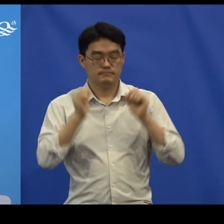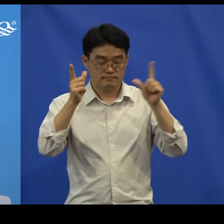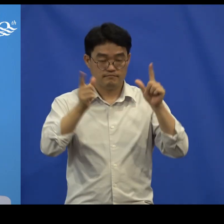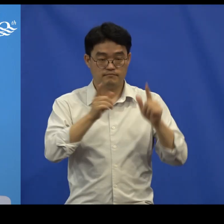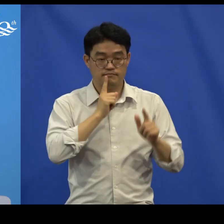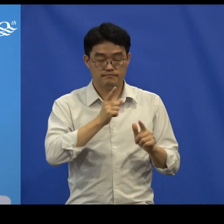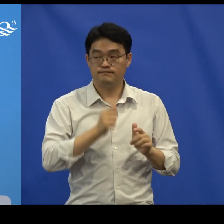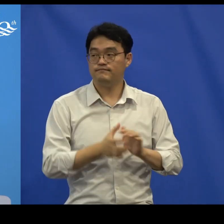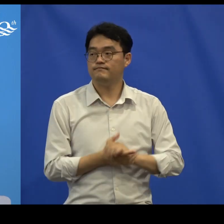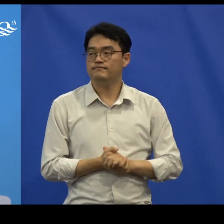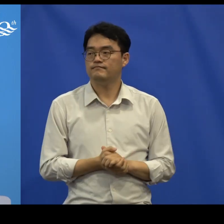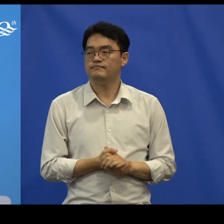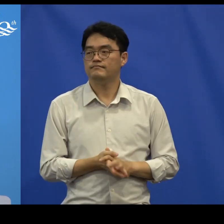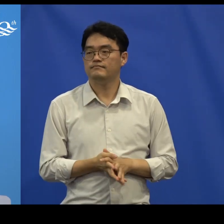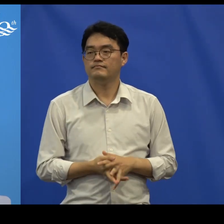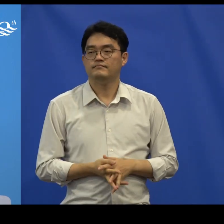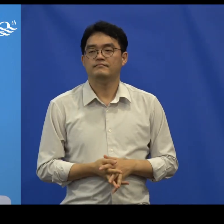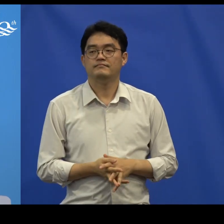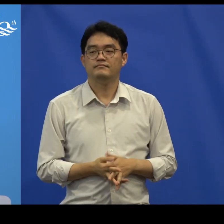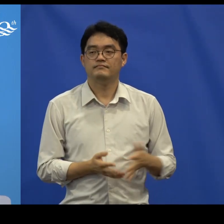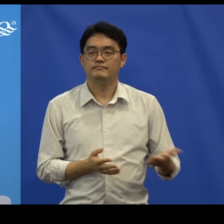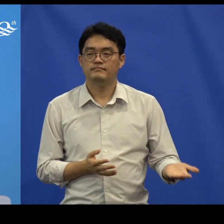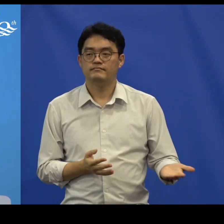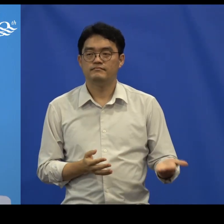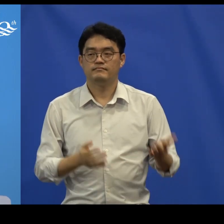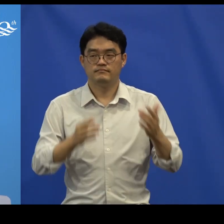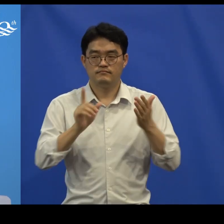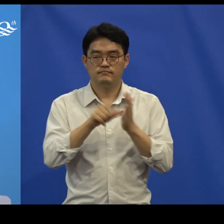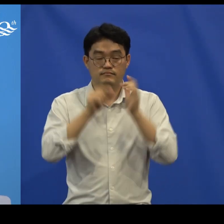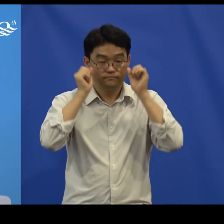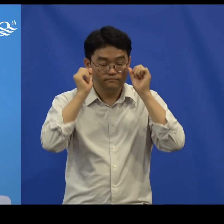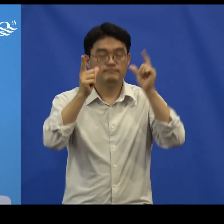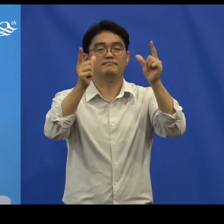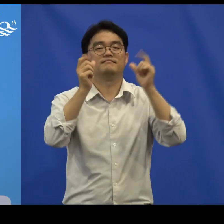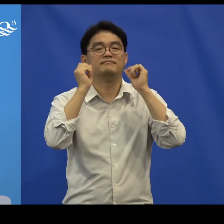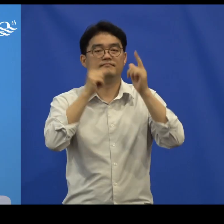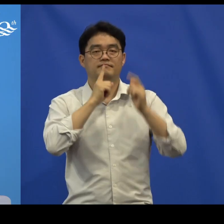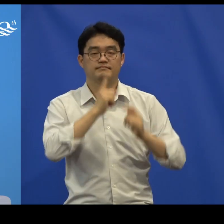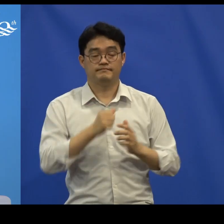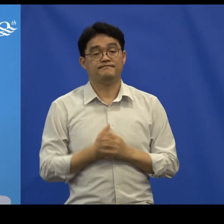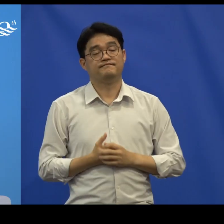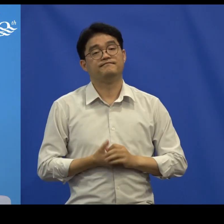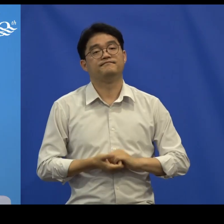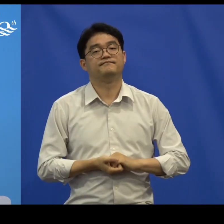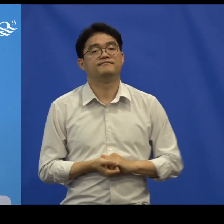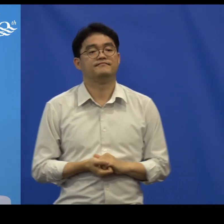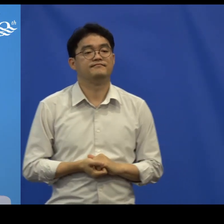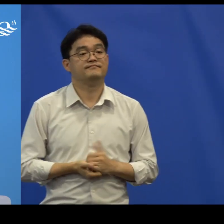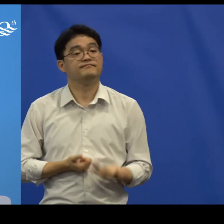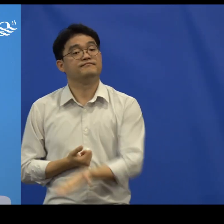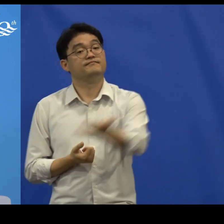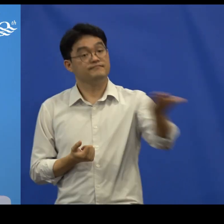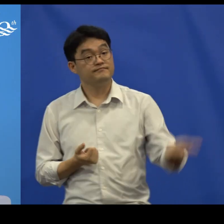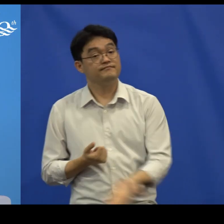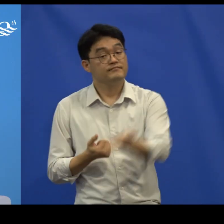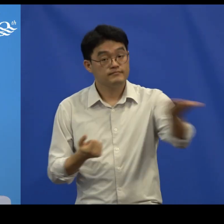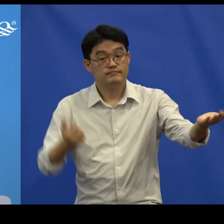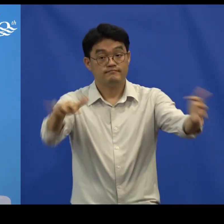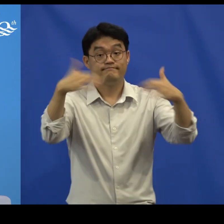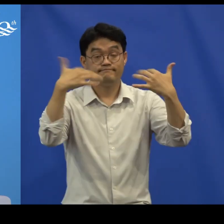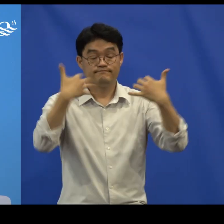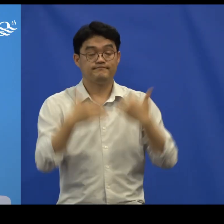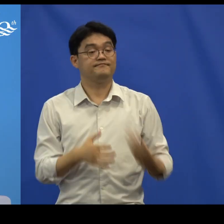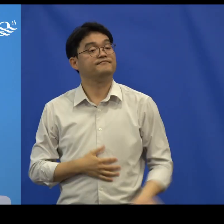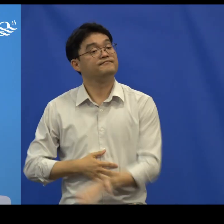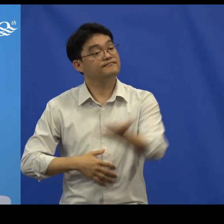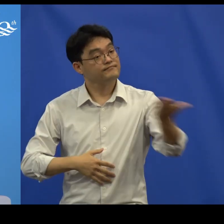있어야 된다. 신랑을 맞이하는 신부는 깨어있어야 한다는 것을 우리에게 말하는 것입니다. 그래서 여러분, 우리가 뉴스를 볼